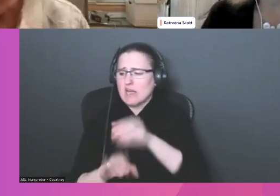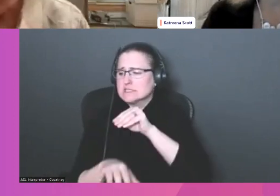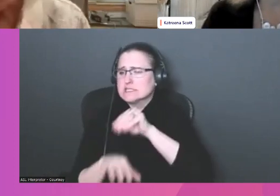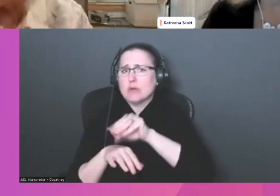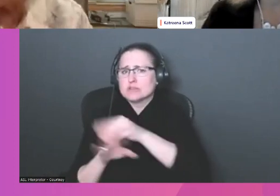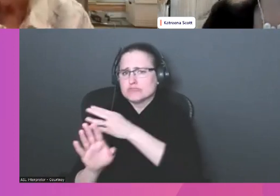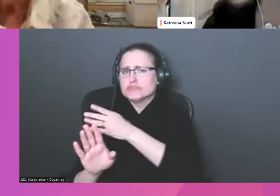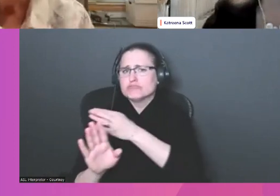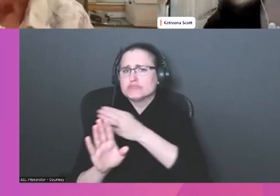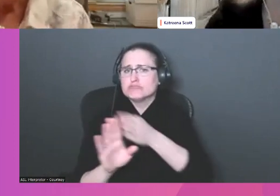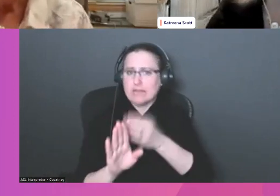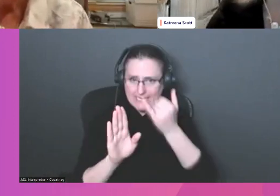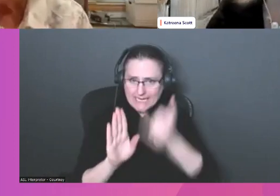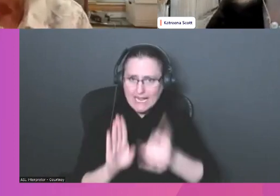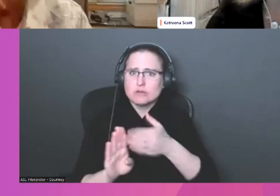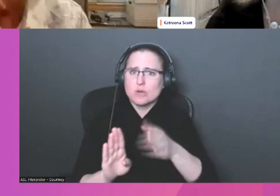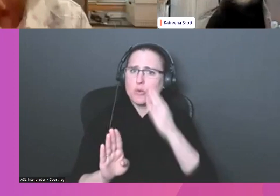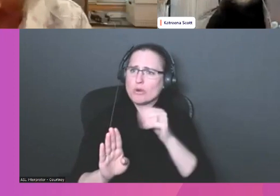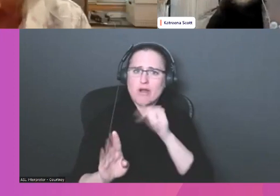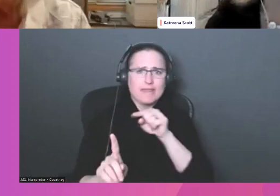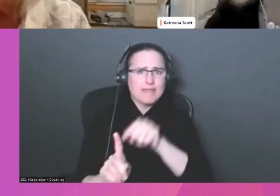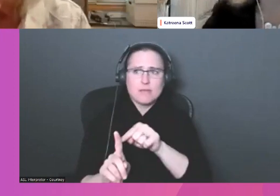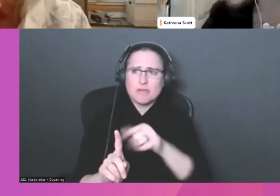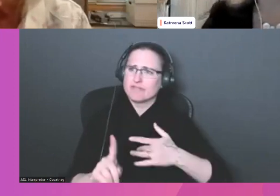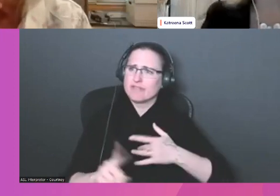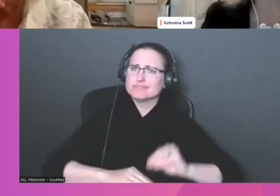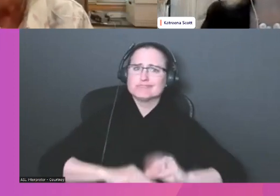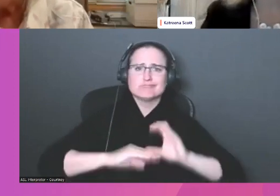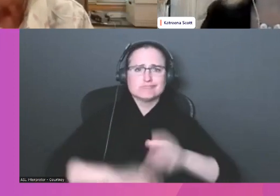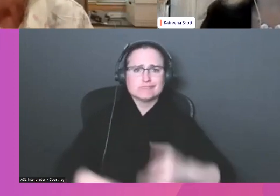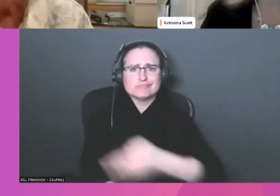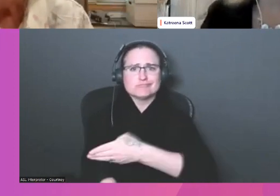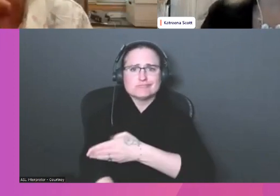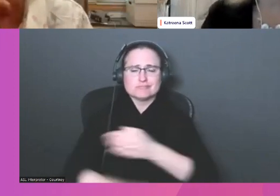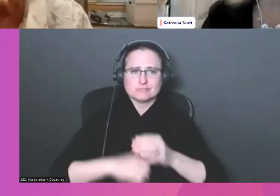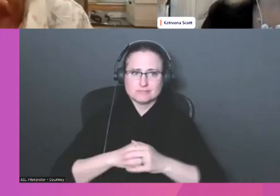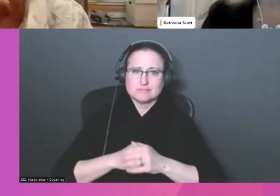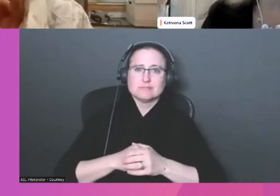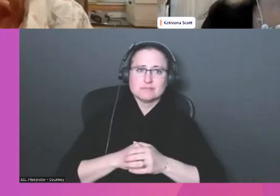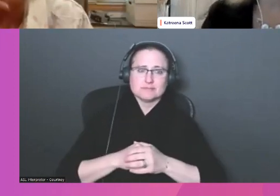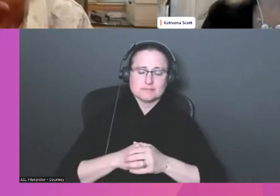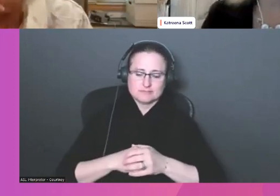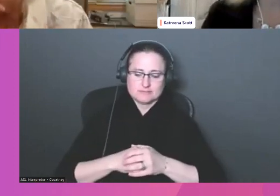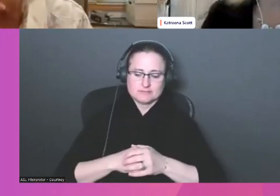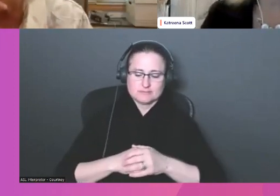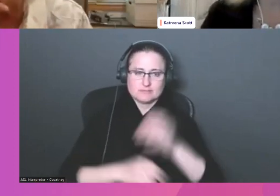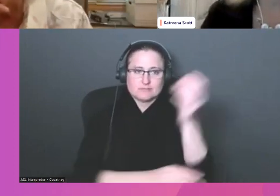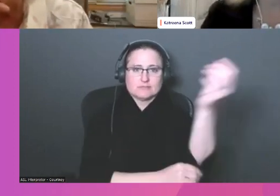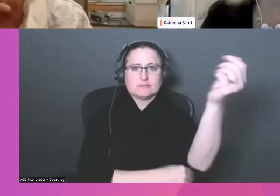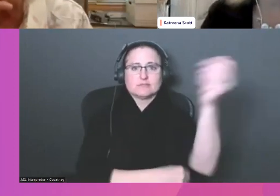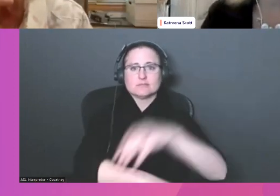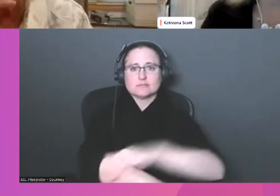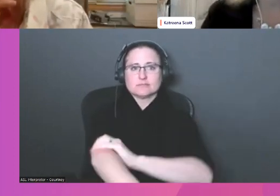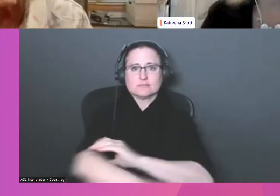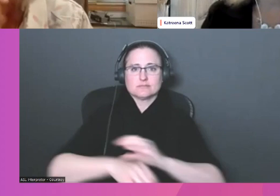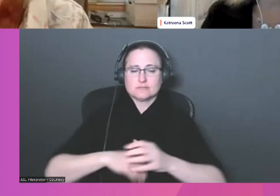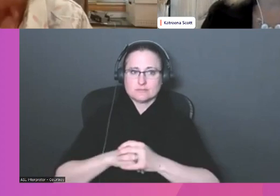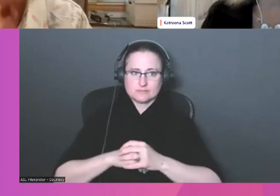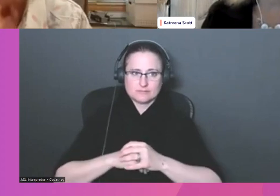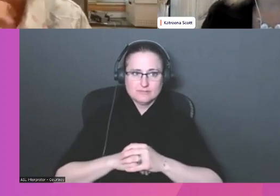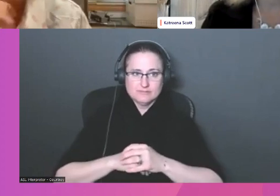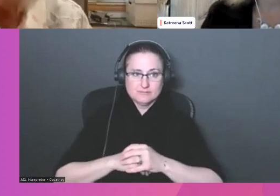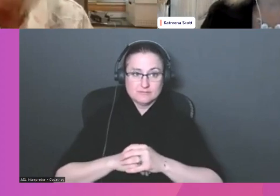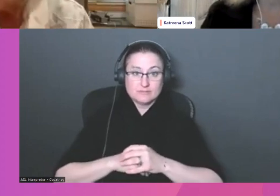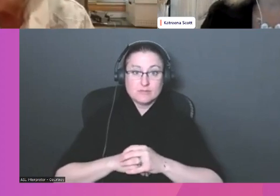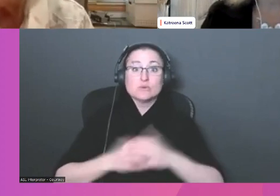bon, elles ont reçu du counseling, elles savent que ce n'est pas elles le problème et elles se sentent mieux. Donc, cela fait partie de